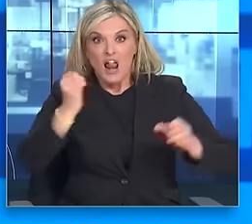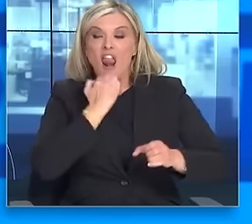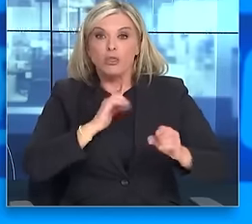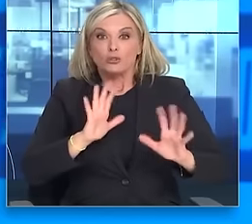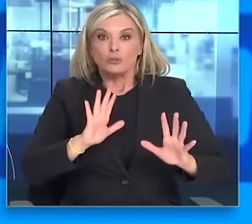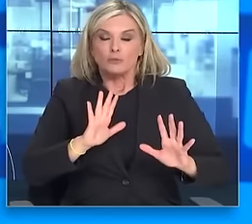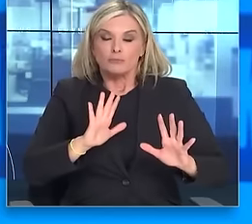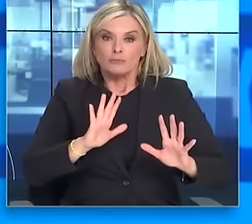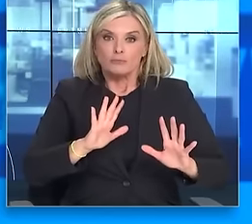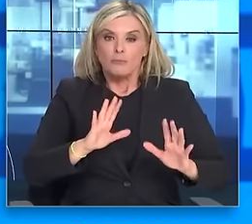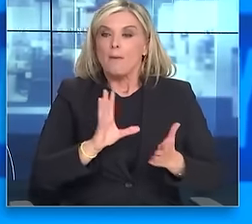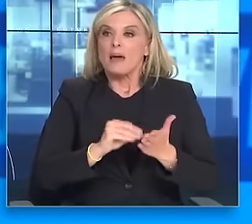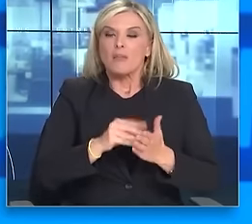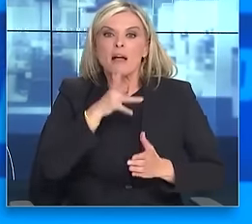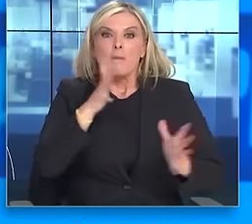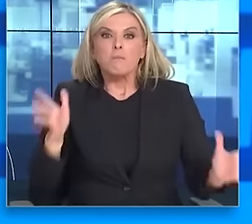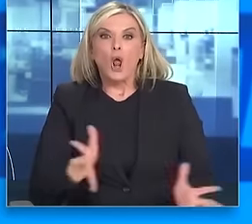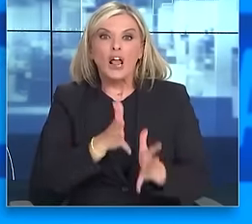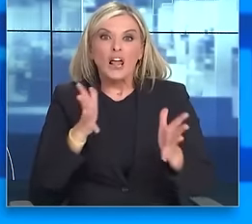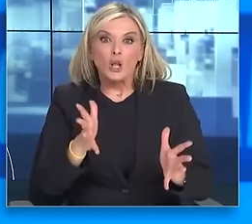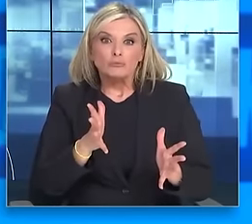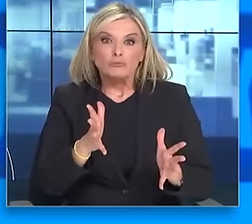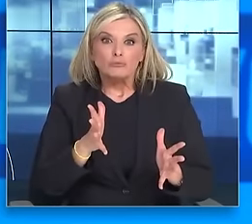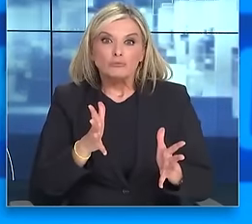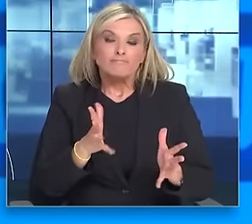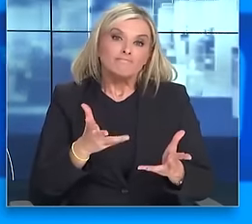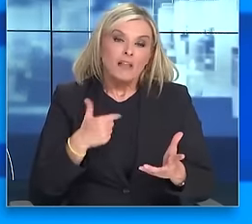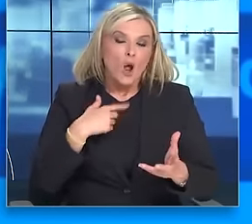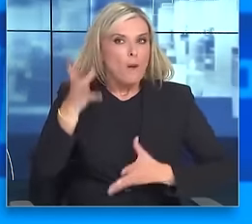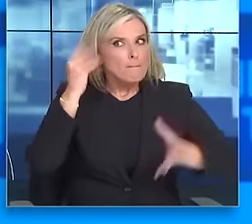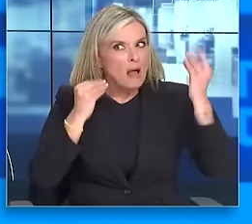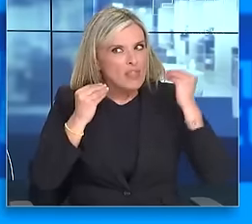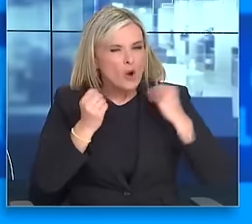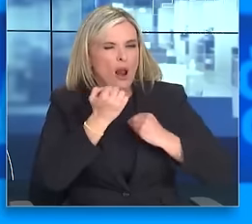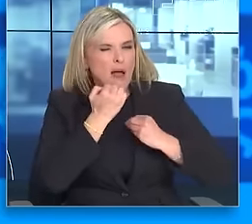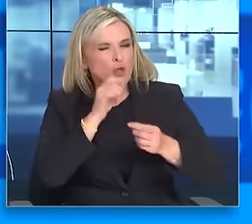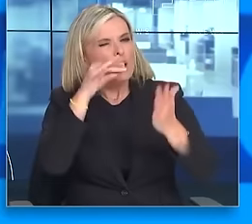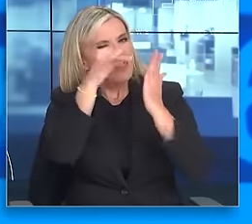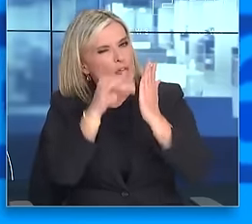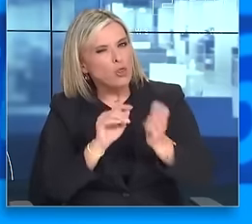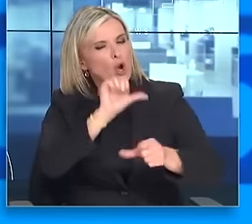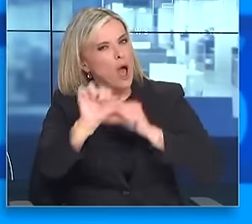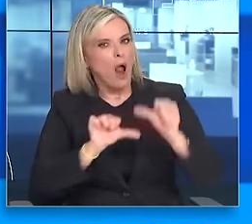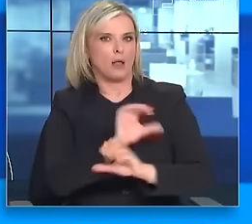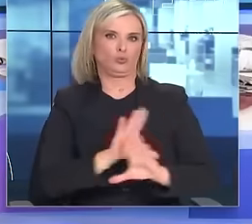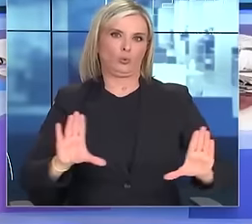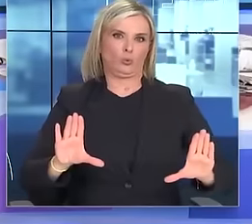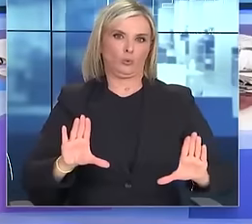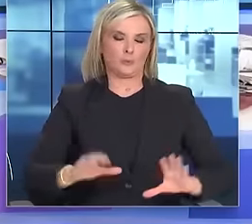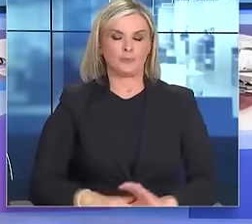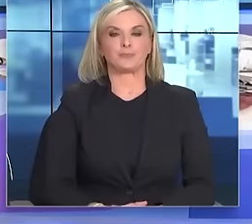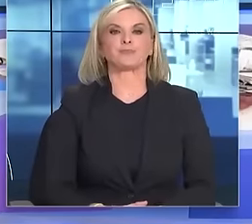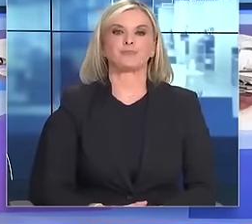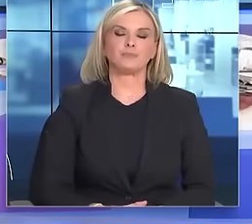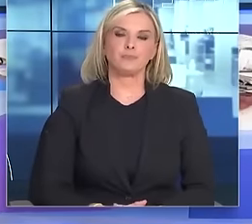πρόχειρος είναι αυτός που δεν μαθαίνει από τα λάθη του. Mm-hmm. Προσπαθώ πάντα να μαθαίνω από τα λάθη μου και να μην τα παραλαμβάνω. Λοιπόν, ερώτηση την οποία σας έχει γίνει πολλές φορές, αν